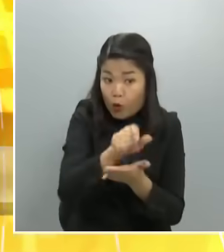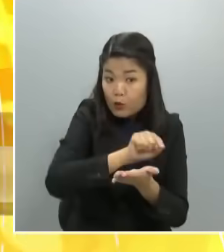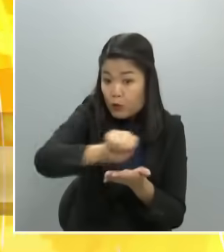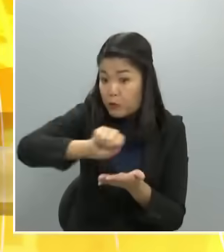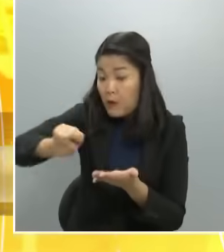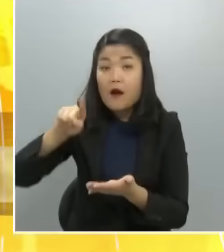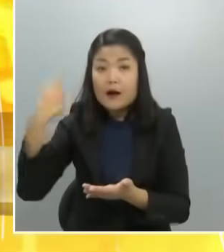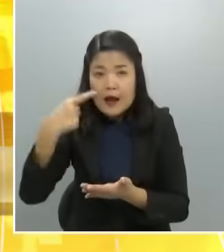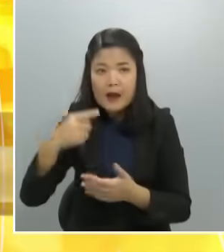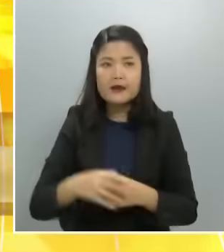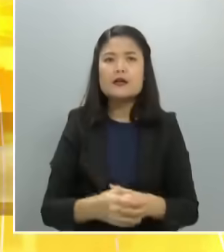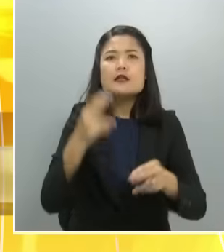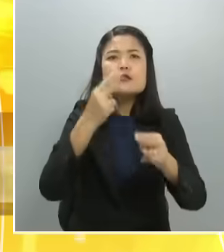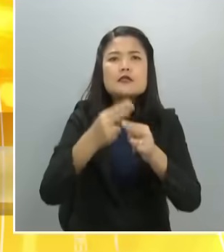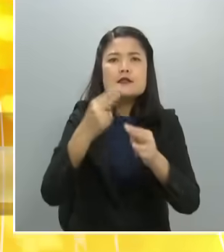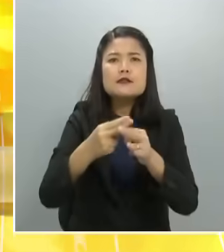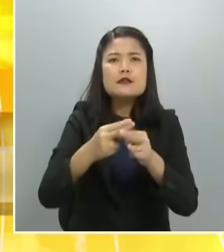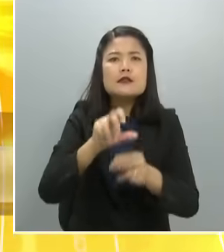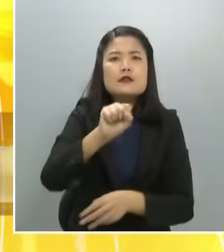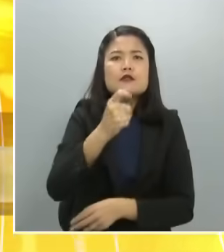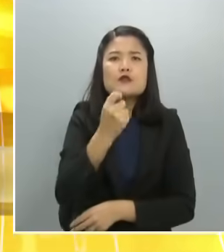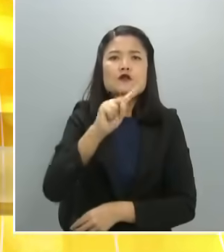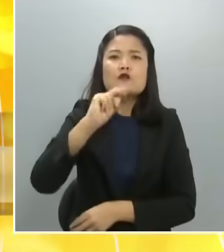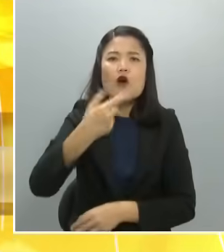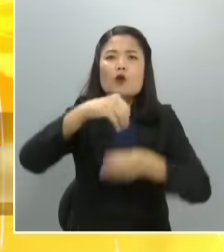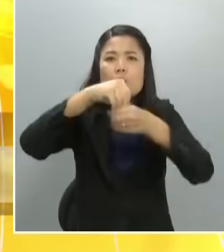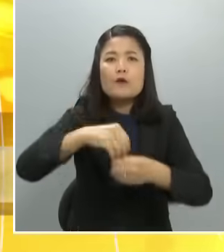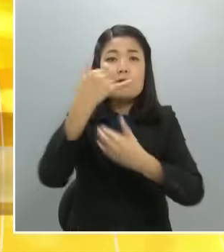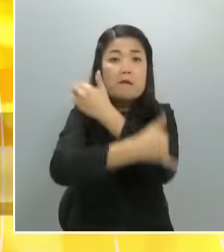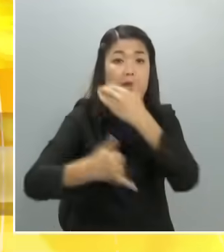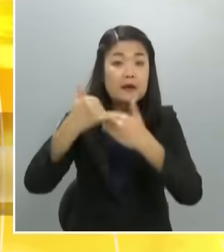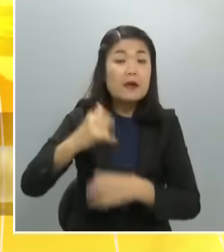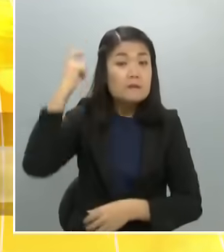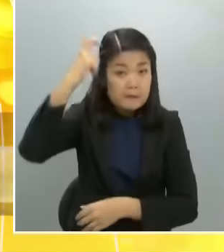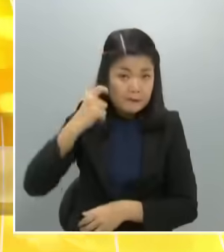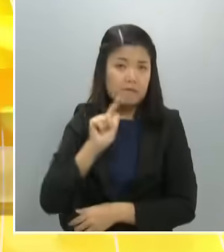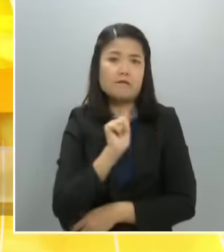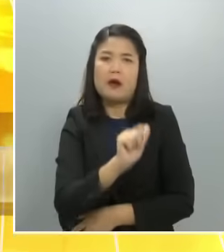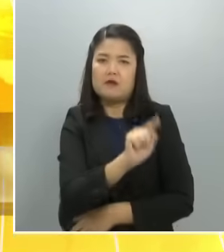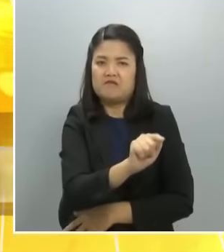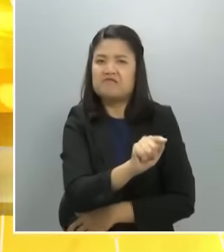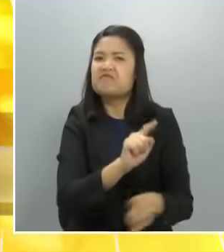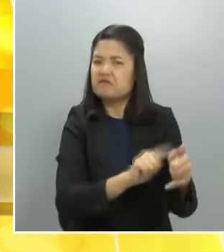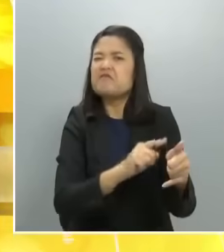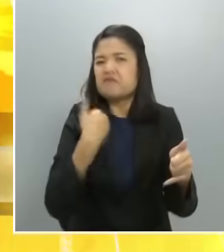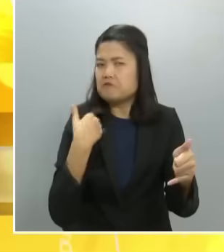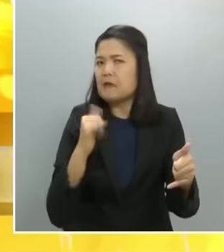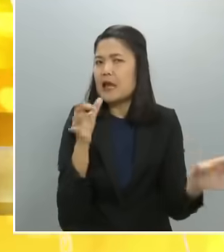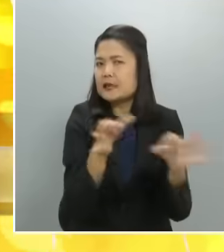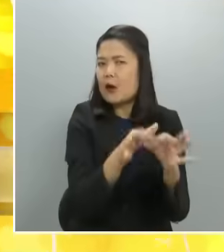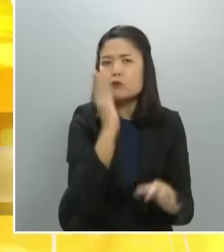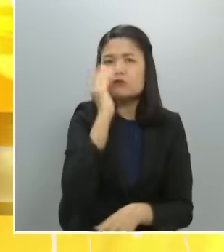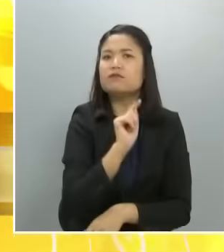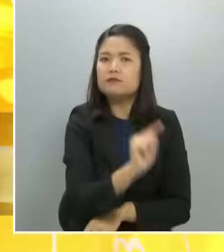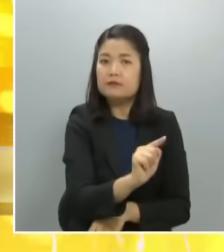ม้าคือเสียสองชาวเมียนมาแล้วจะอยู่ฝั่งเมียนมาเป็นหลักฉะนั้นหนึ่งในนั้นที่เป็นชาวต่างชาตินี่อาจจะเข้าข่าย ขนาดเดียวกันผบ.ต